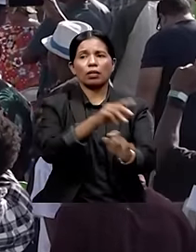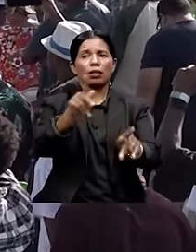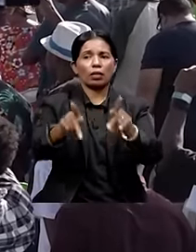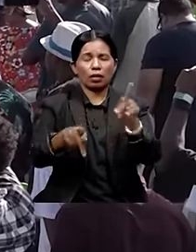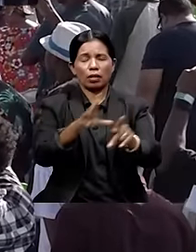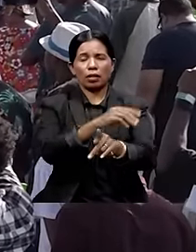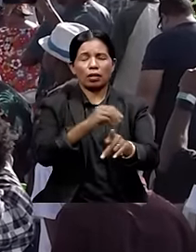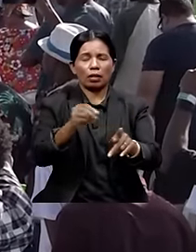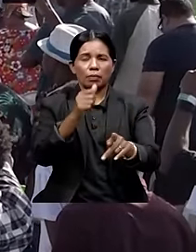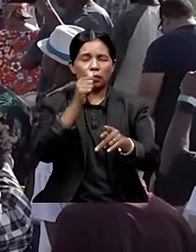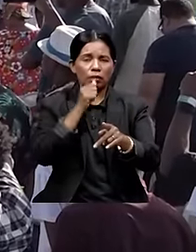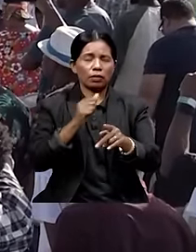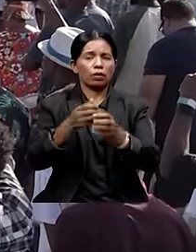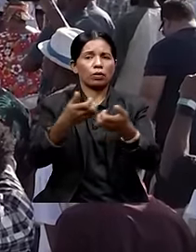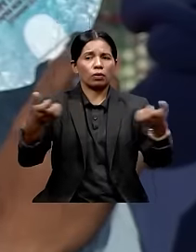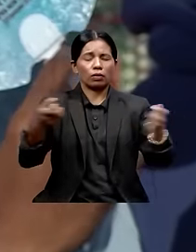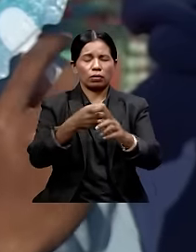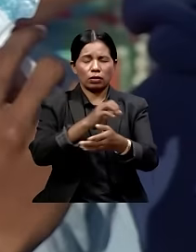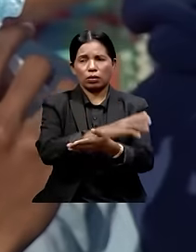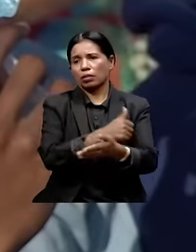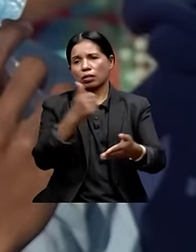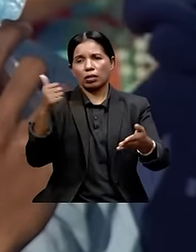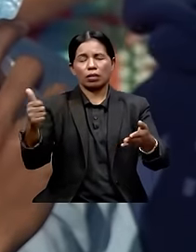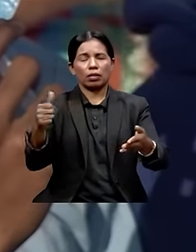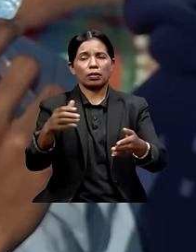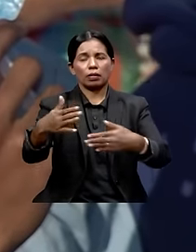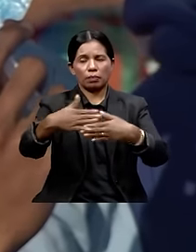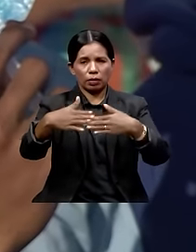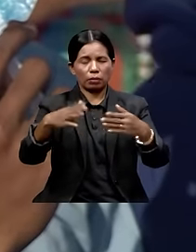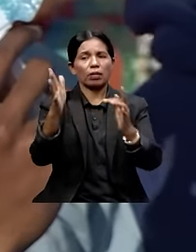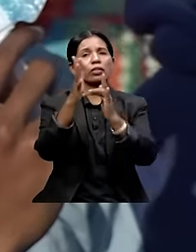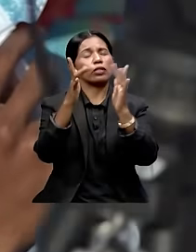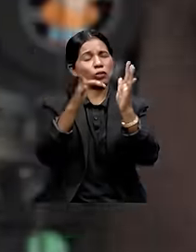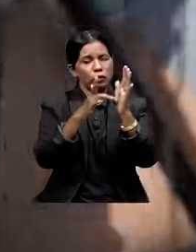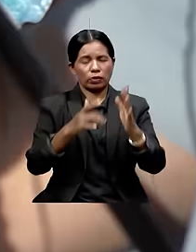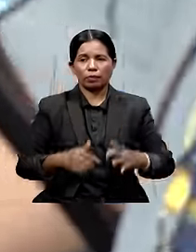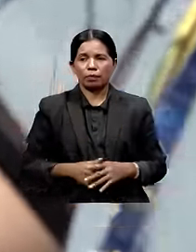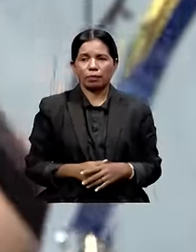no monok nebe hadokan, no aspeto seluk makakbesik amba Jesus.